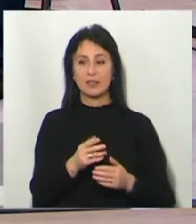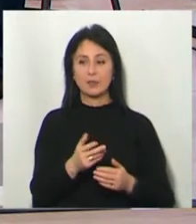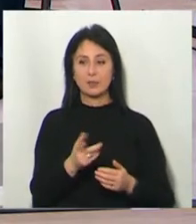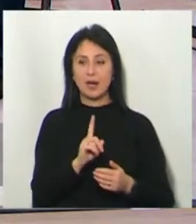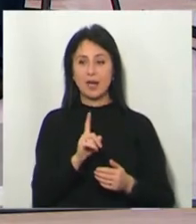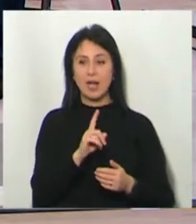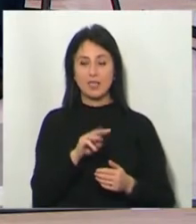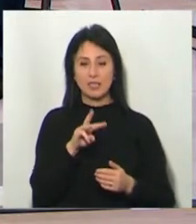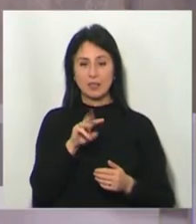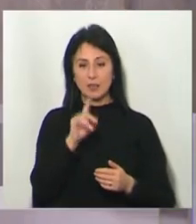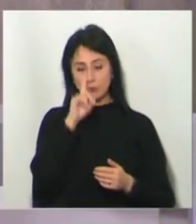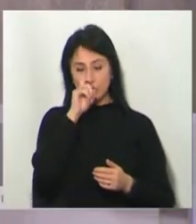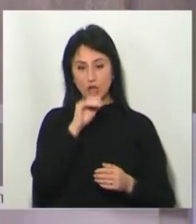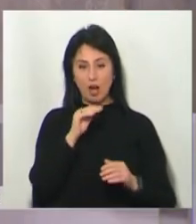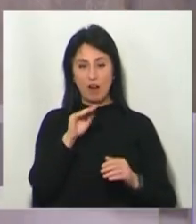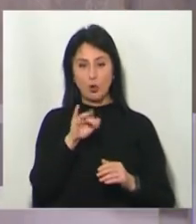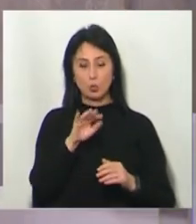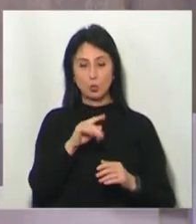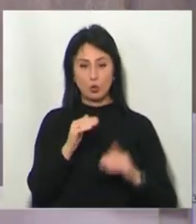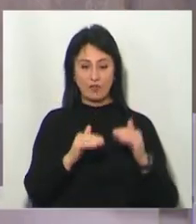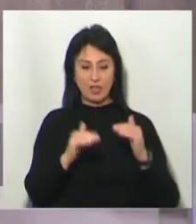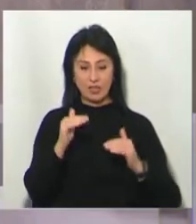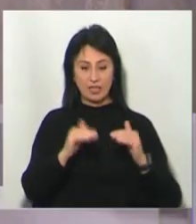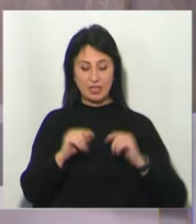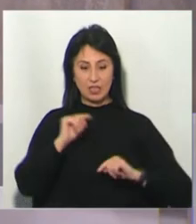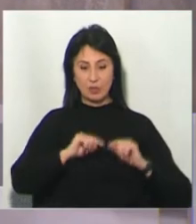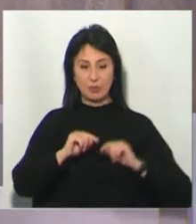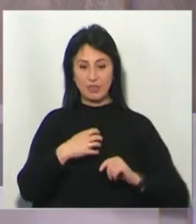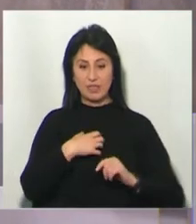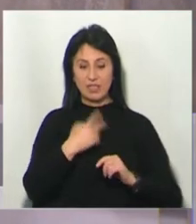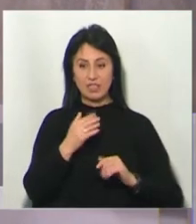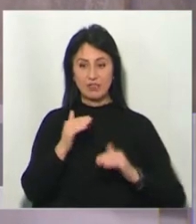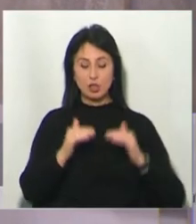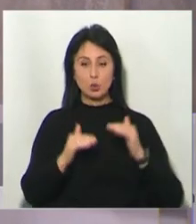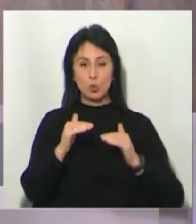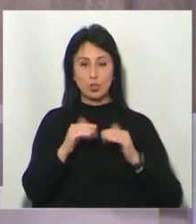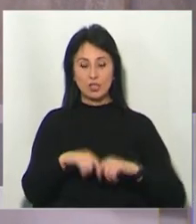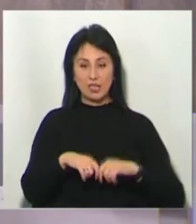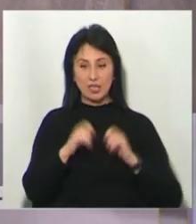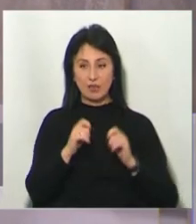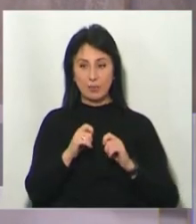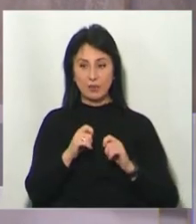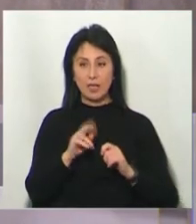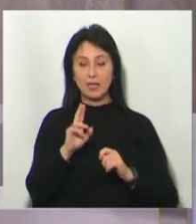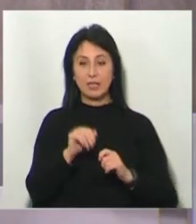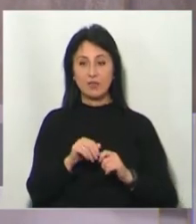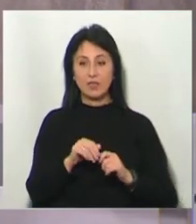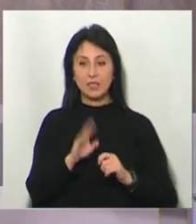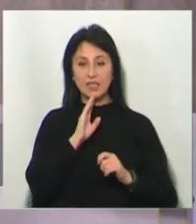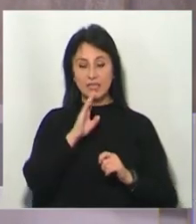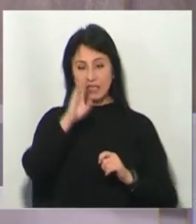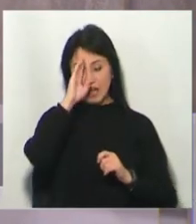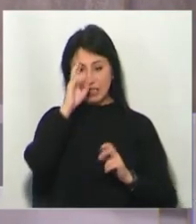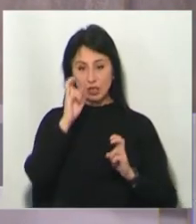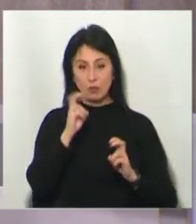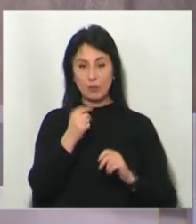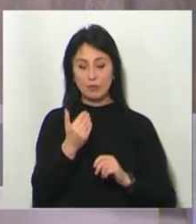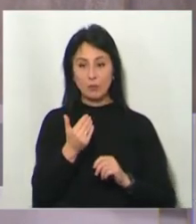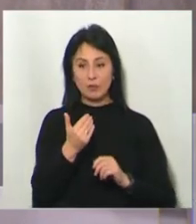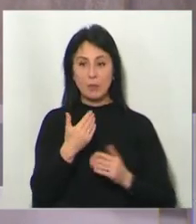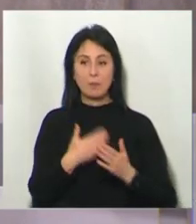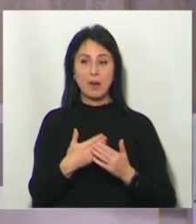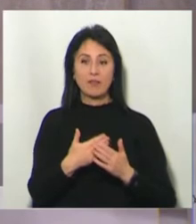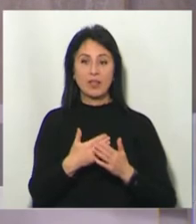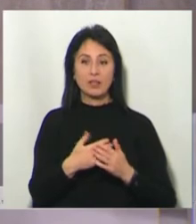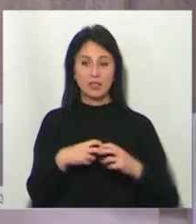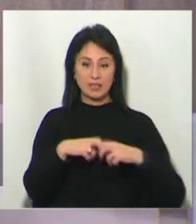თუნდაც მჟავატუტოვანი წონასწორობის დარღვევის, ანუ ორგანიზმის ძირითადი წონასწორობის დარღვევის ფონზე და სქესობრივი ნიშნით